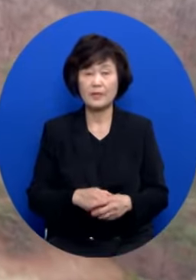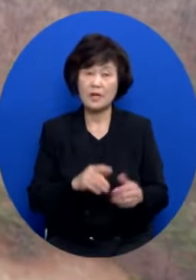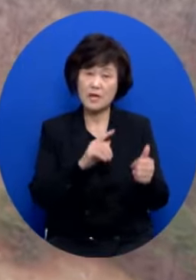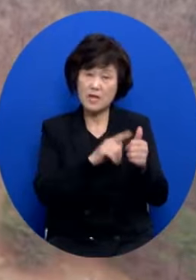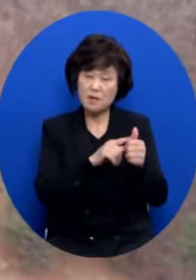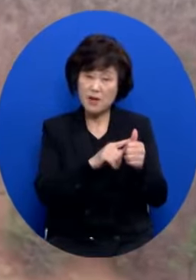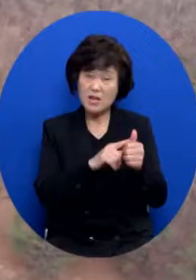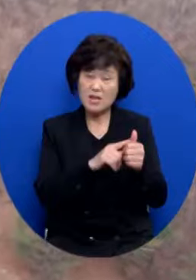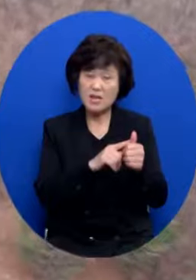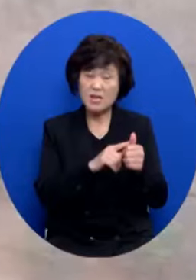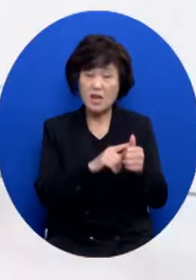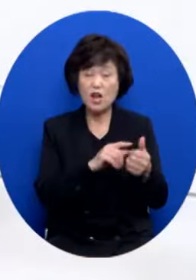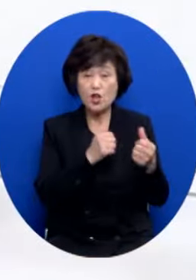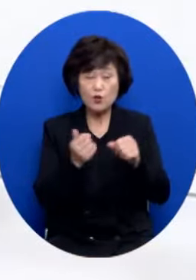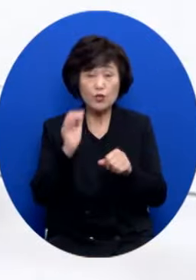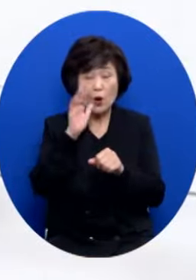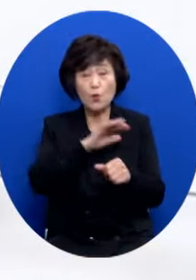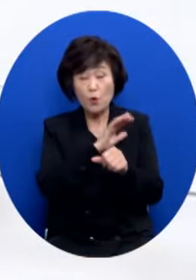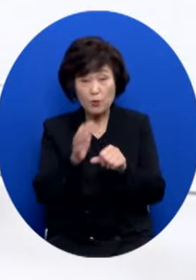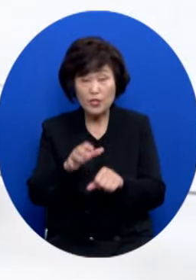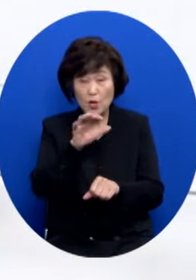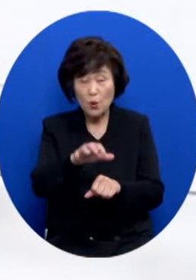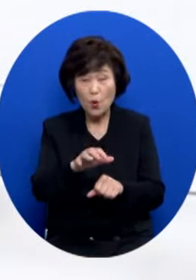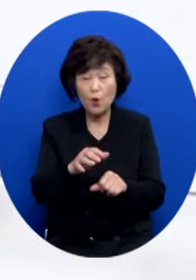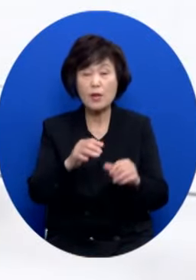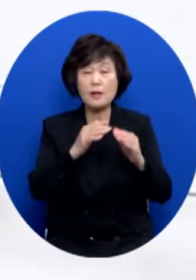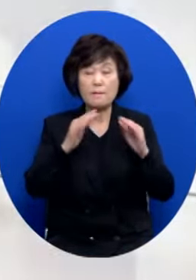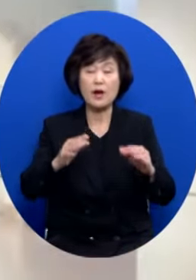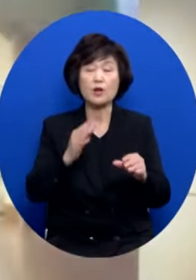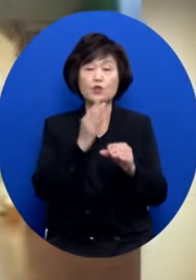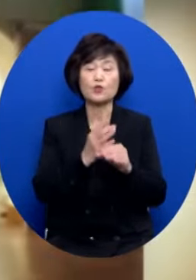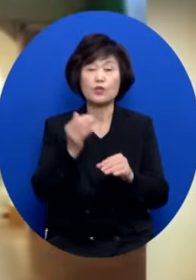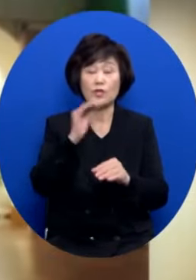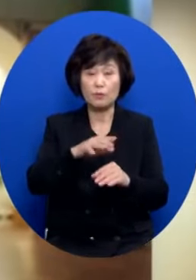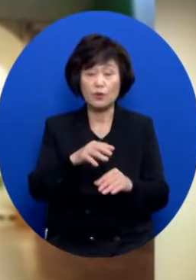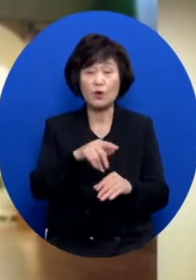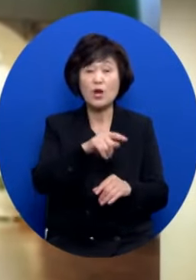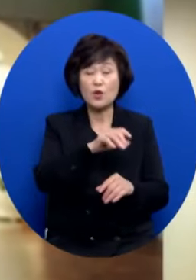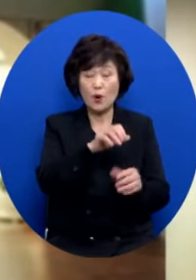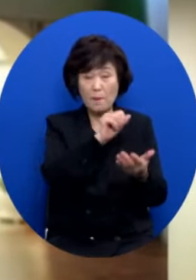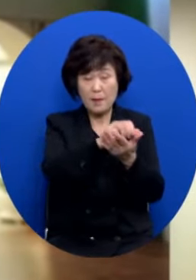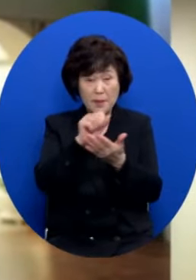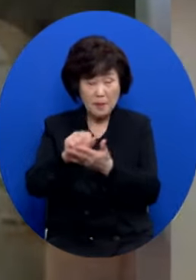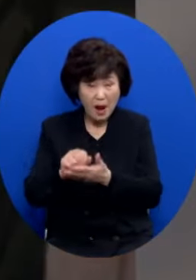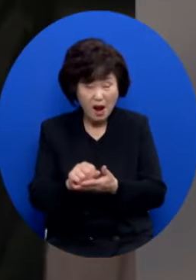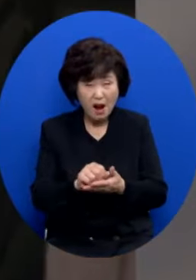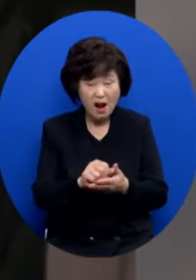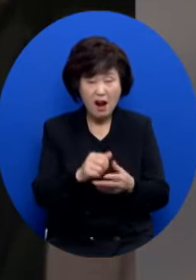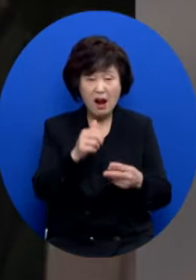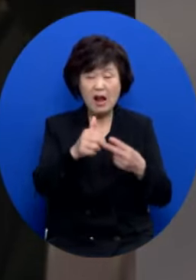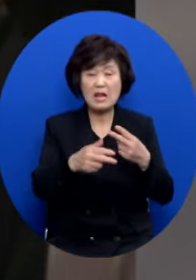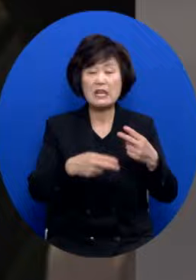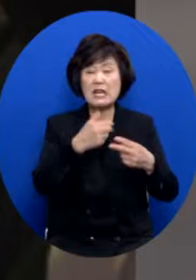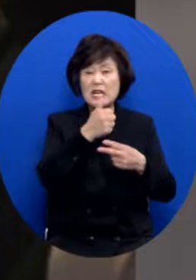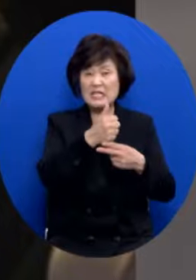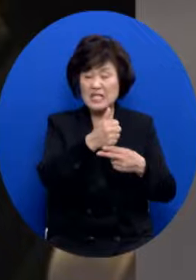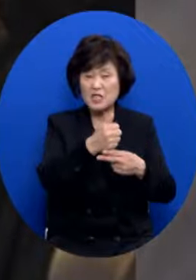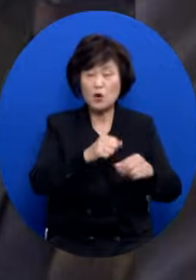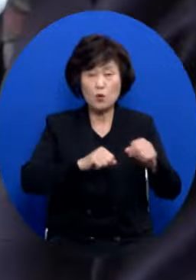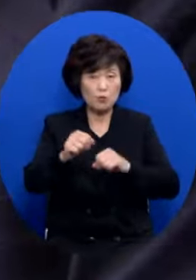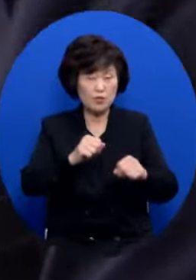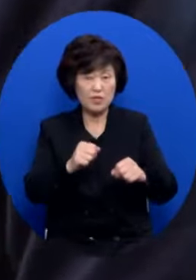이만교 가 위치한 청도 현리 마을을 중심으로 신천지의 성지화 및 교주 신격화 움직임이 가속화하고 있는